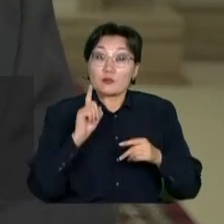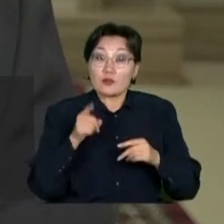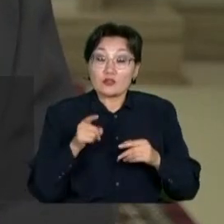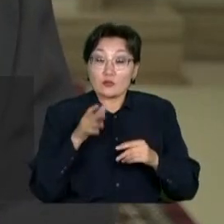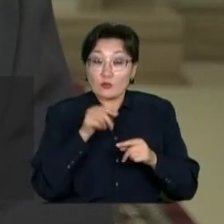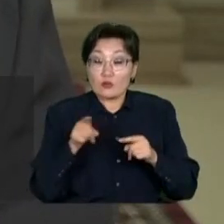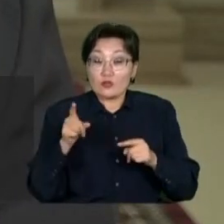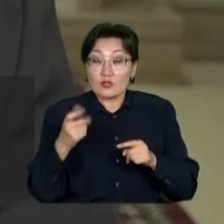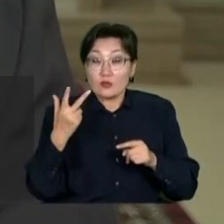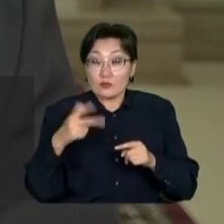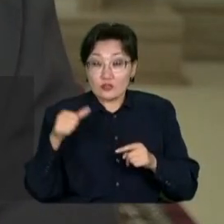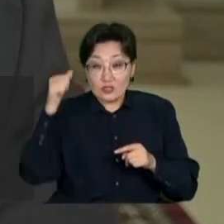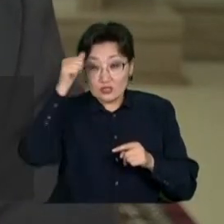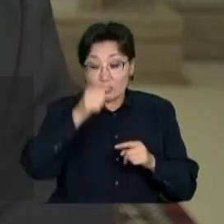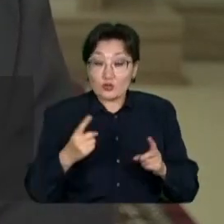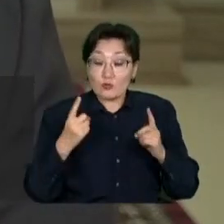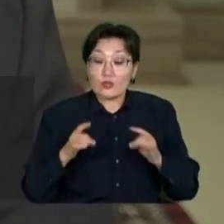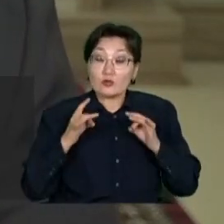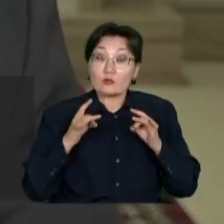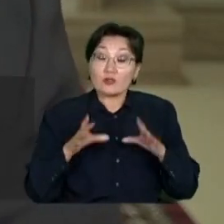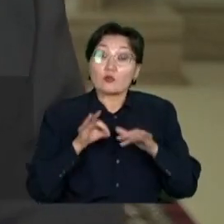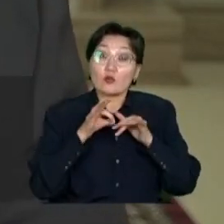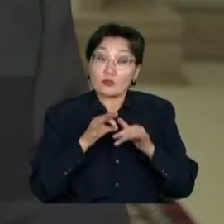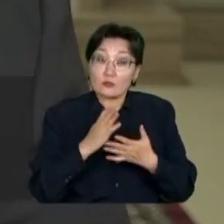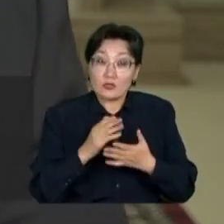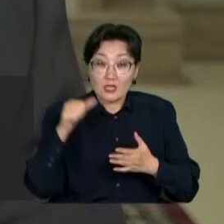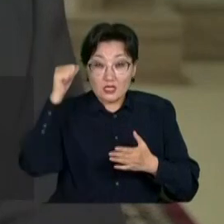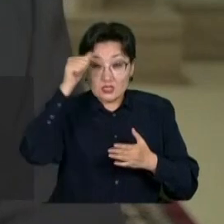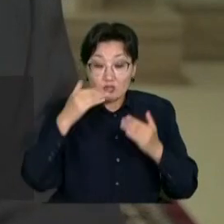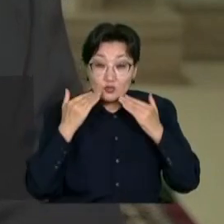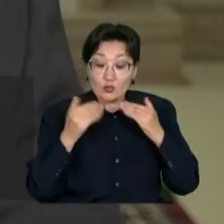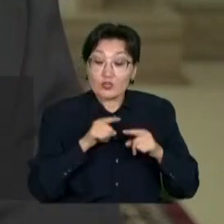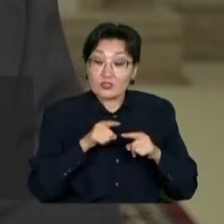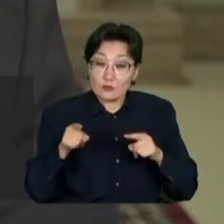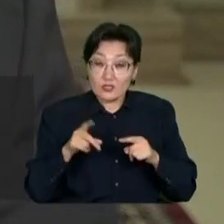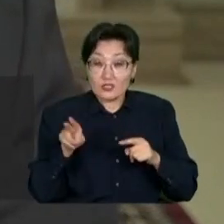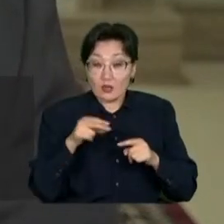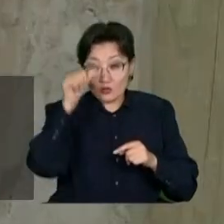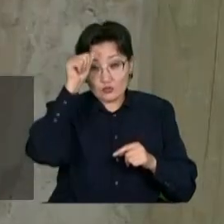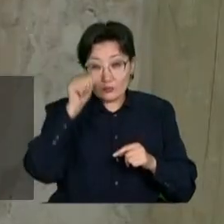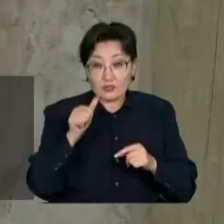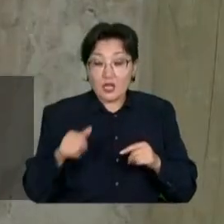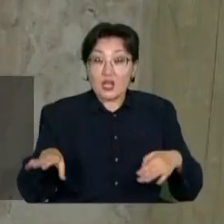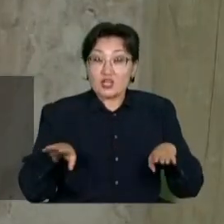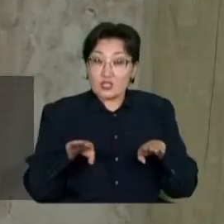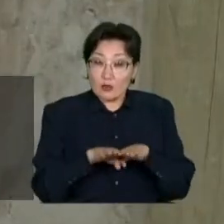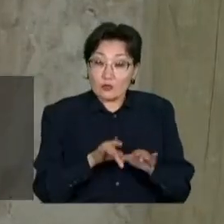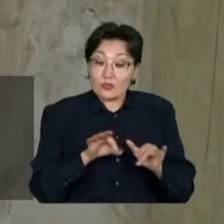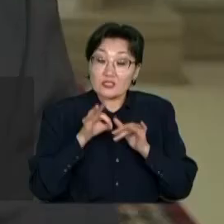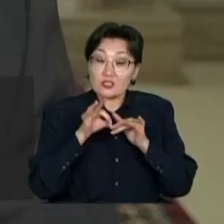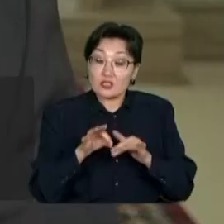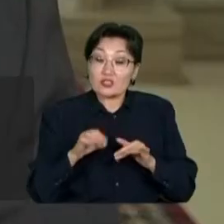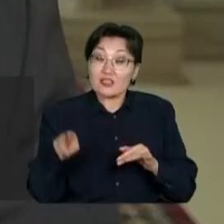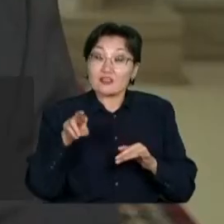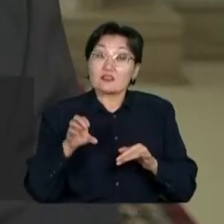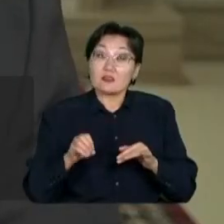Жұмабаевтың 130 жылдық мерейтойын тойлатып атқанымызға. Осы жыл аяқталғаннан кейін осы желтоқсан айында жабылуын жасап атырмыз. Сонымен